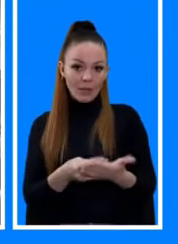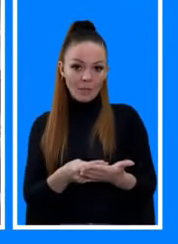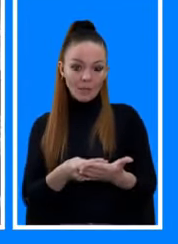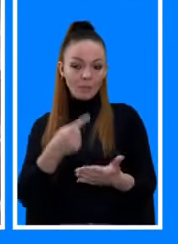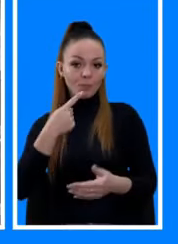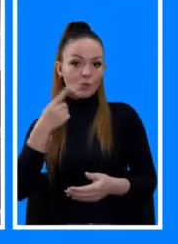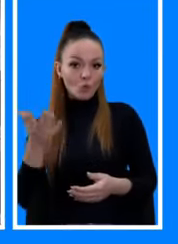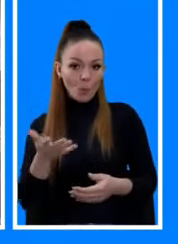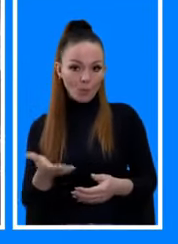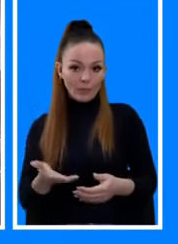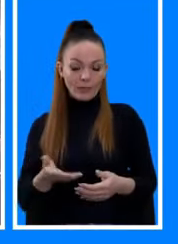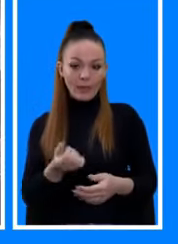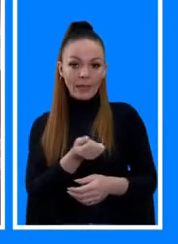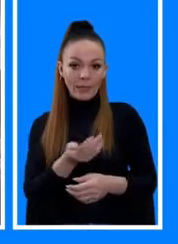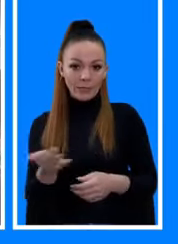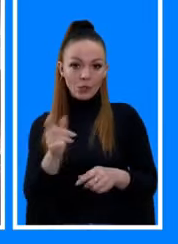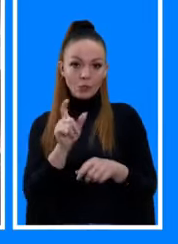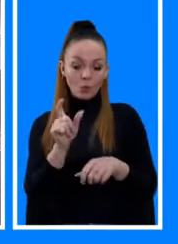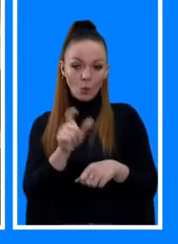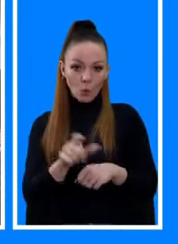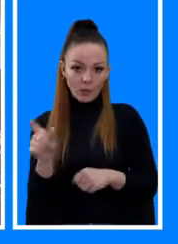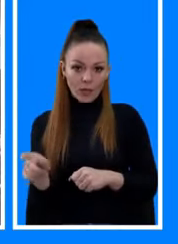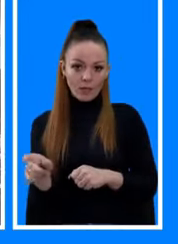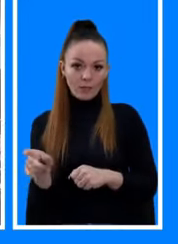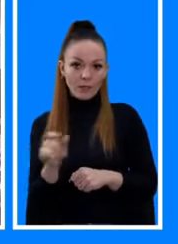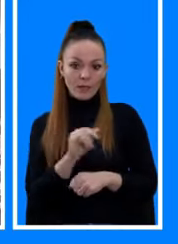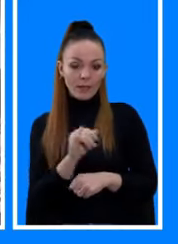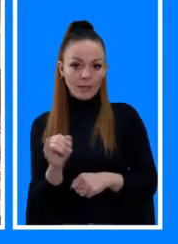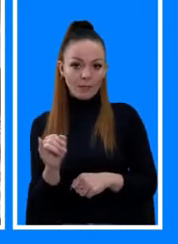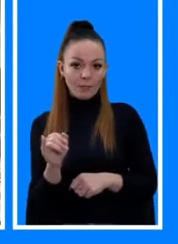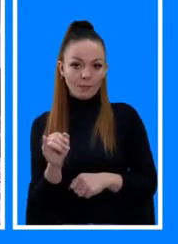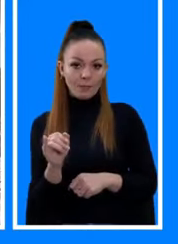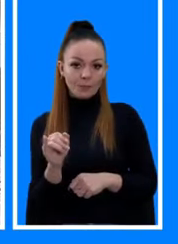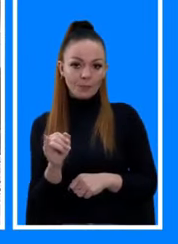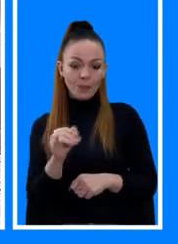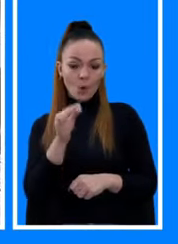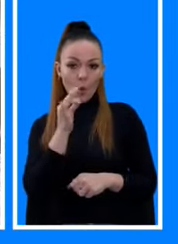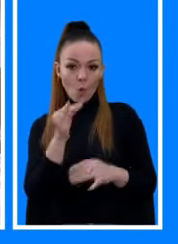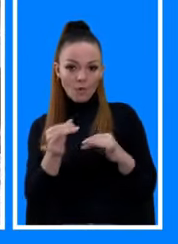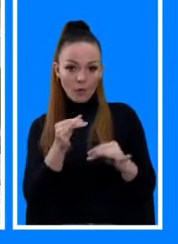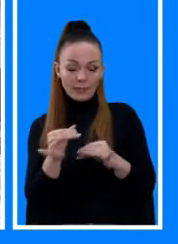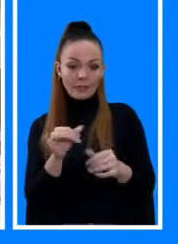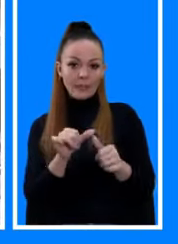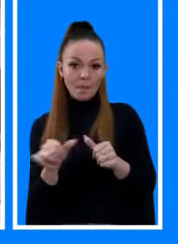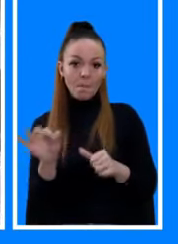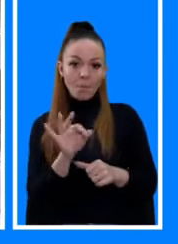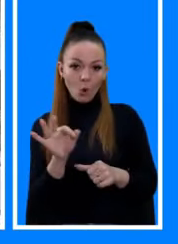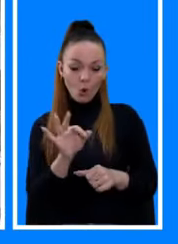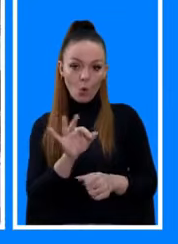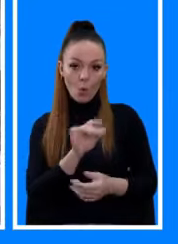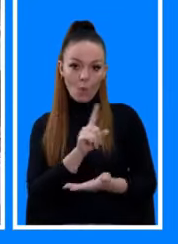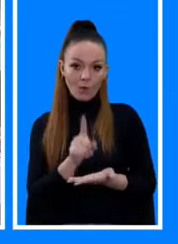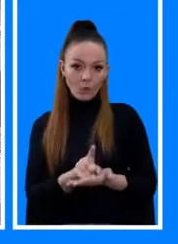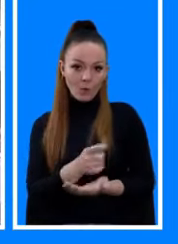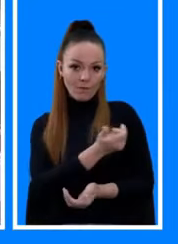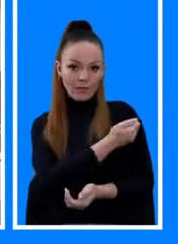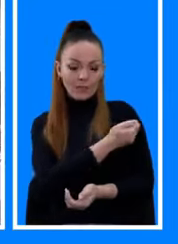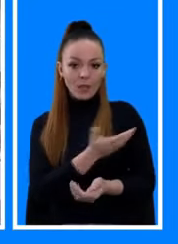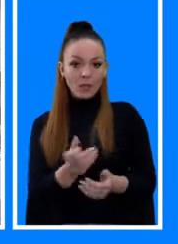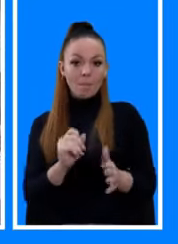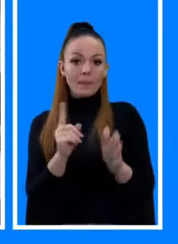доповідями, збільшувати кількість людей і говорити саме про обов'язкову вакцинацію.